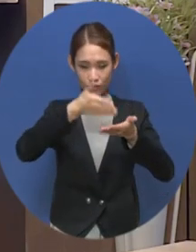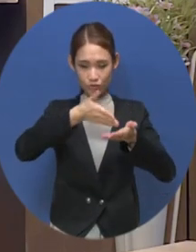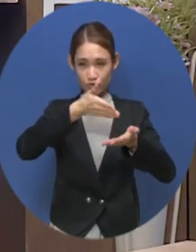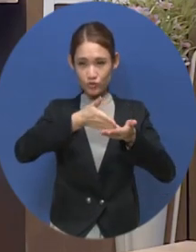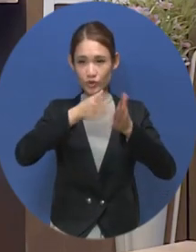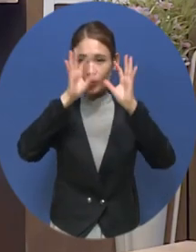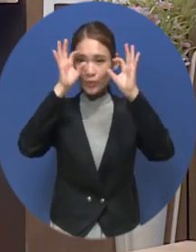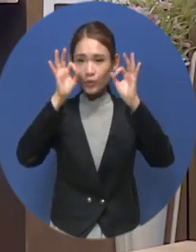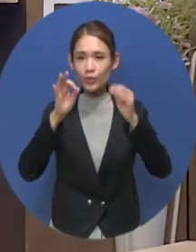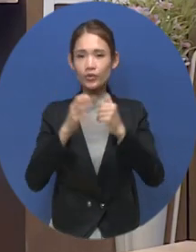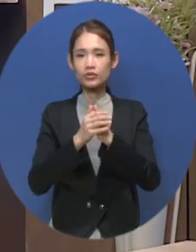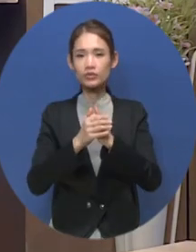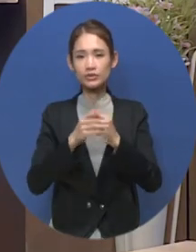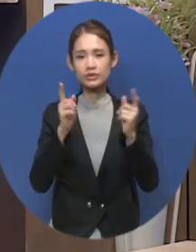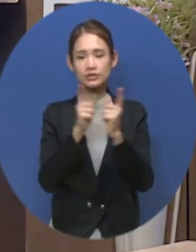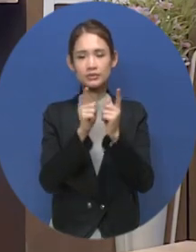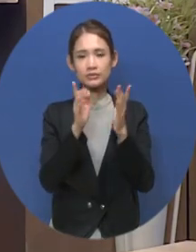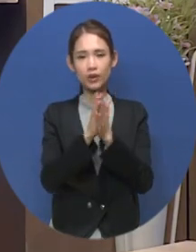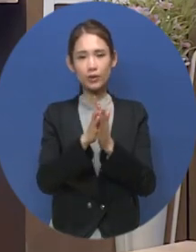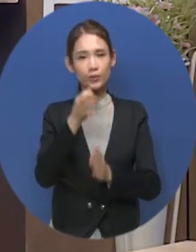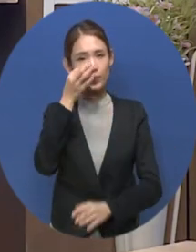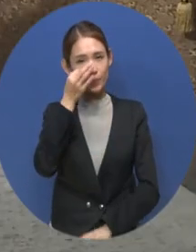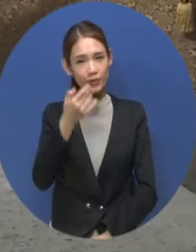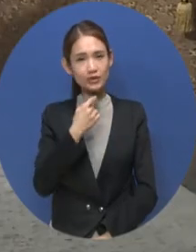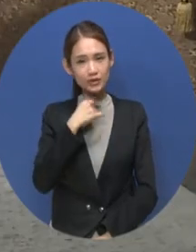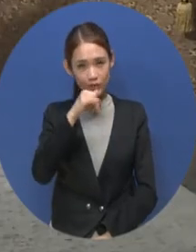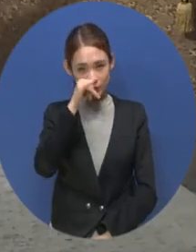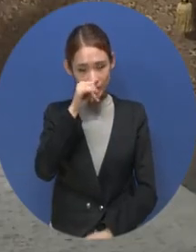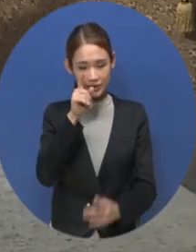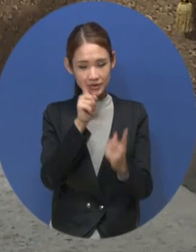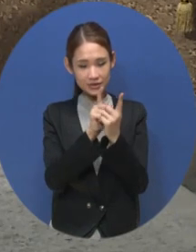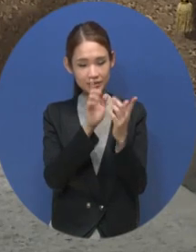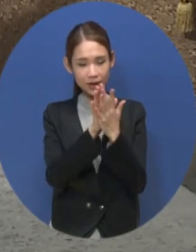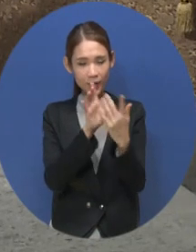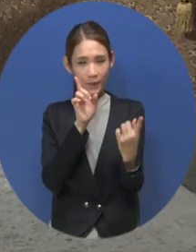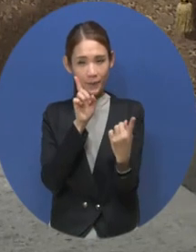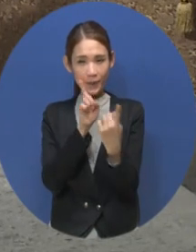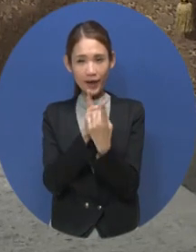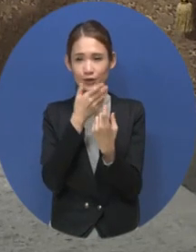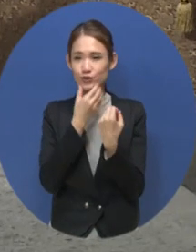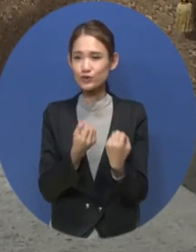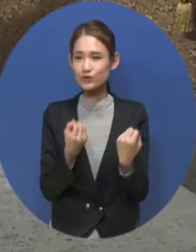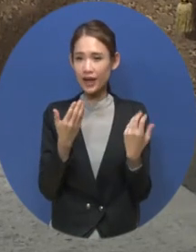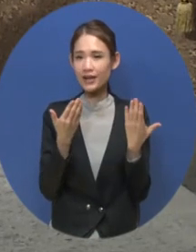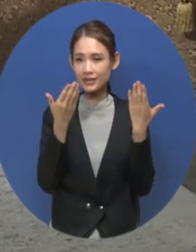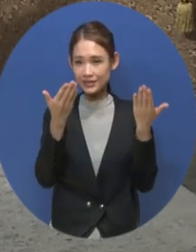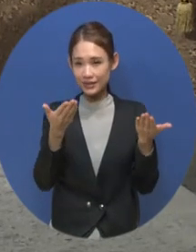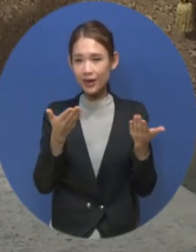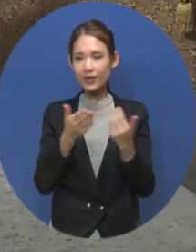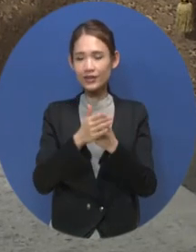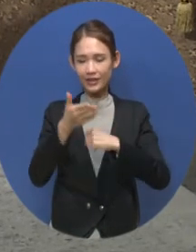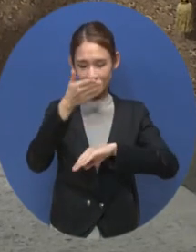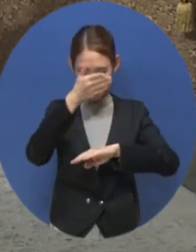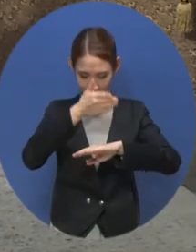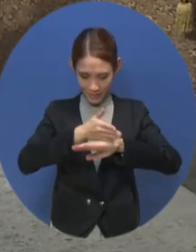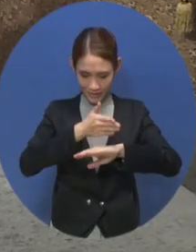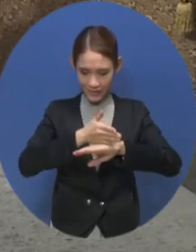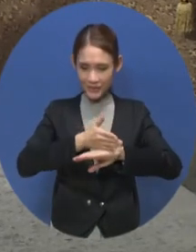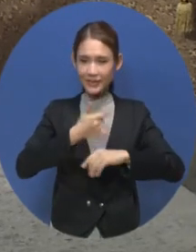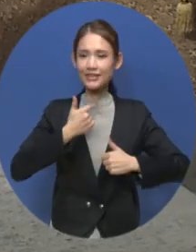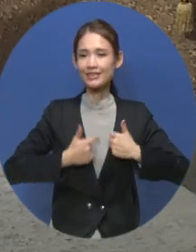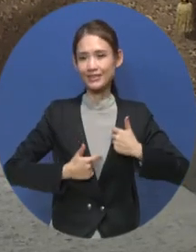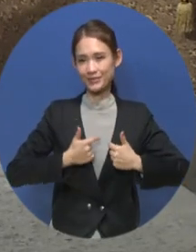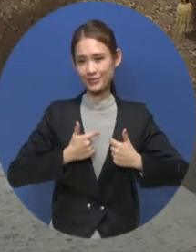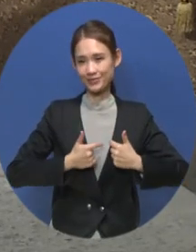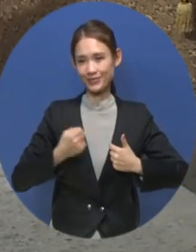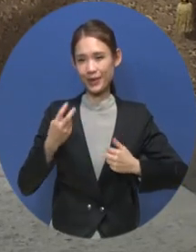제가 직접 보도를 하기도 했었거든요. 예. 또 직접 만나뵙고 축하 인사를 드릴 수 있게 돼서 지금 굉장히 기쁘게 생각합니다. 감사합니다. 네,